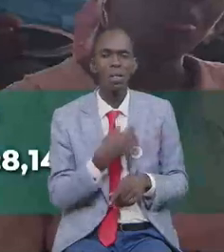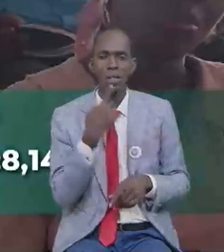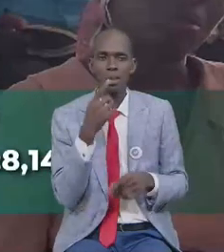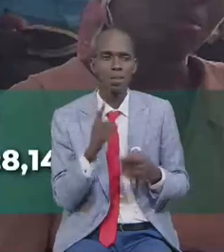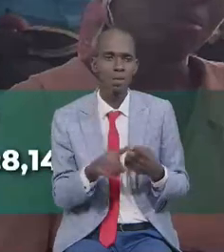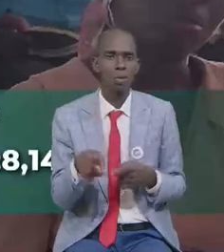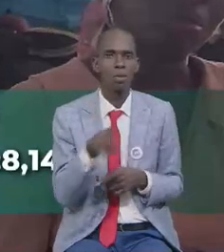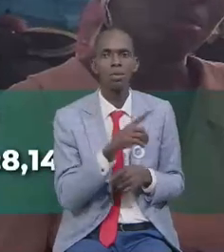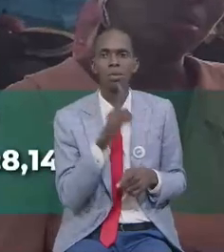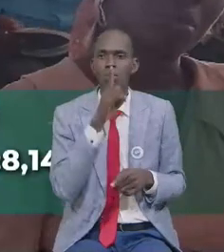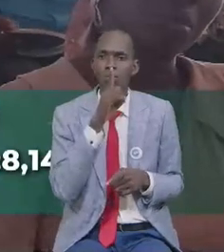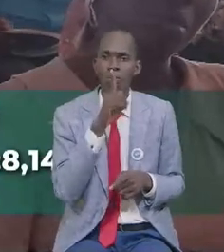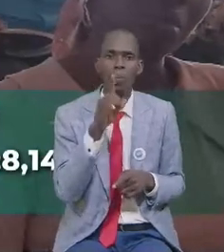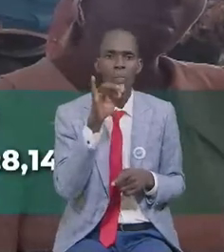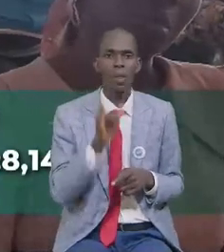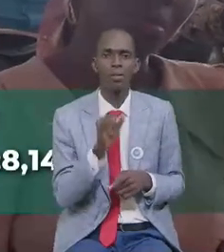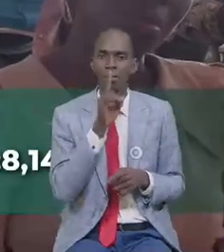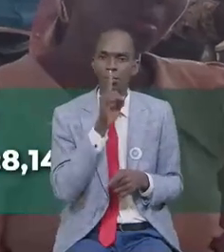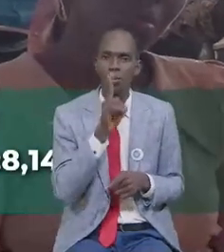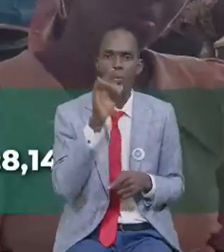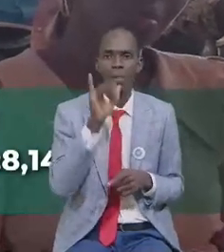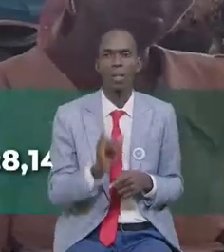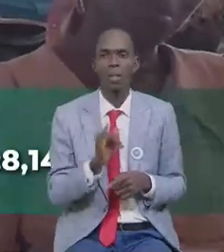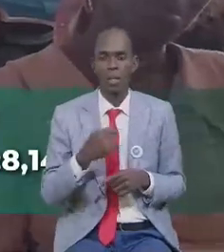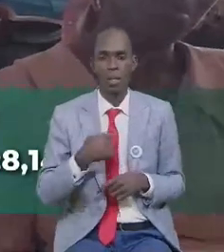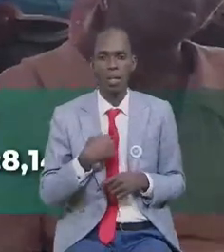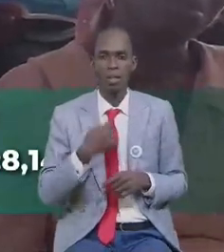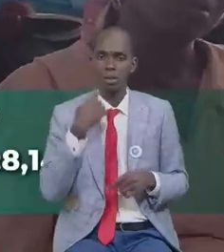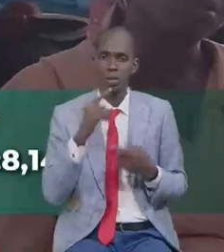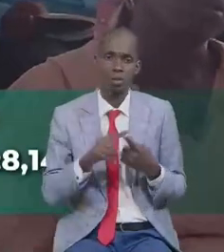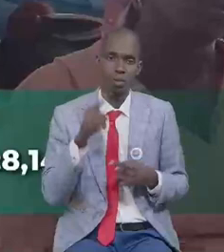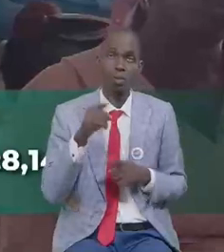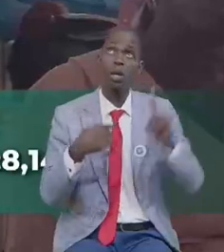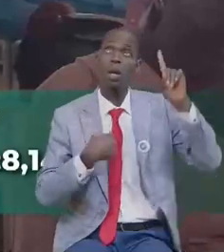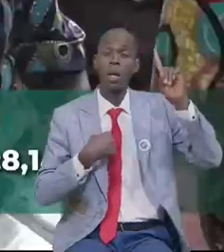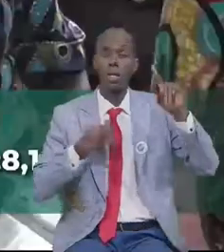en vérité, je vous le dis, vous me cherchez,